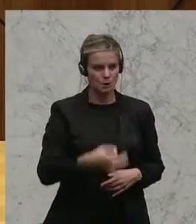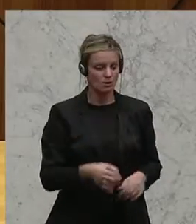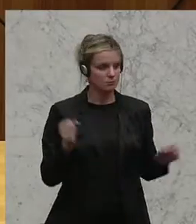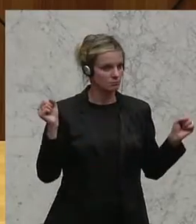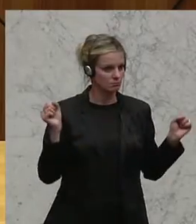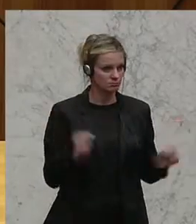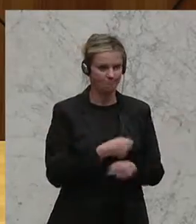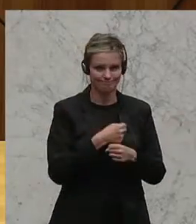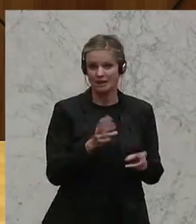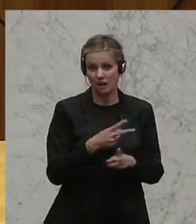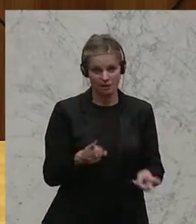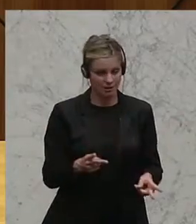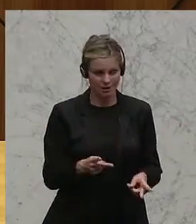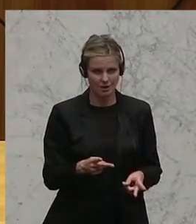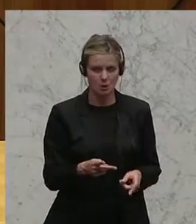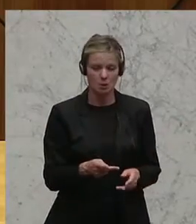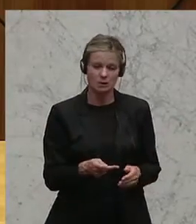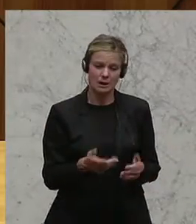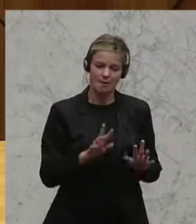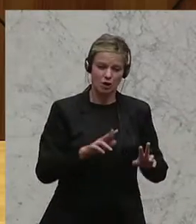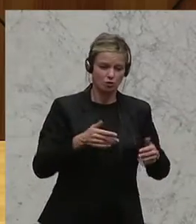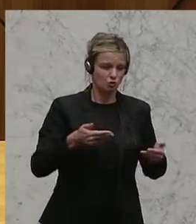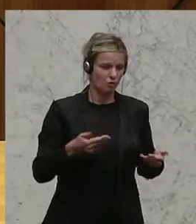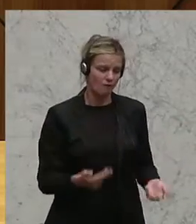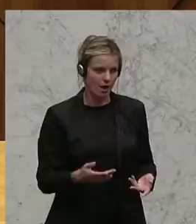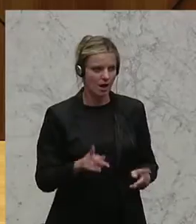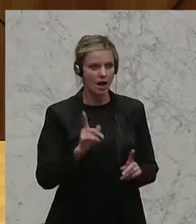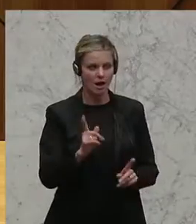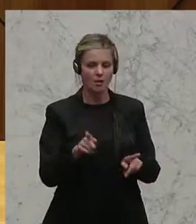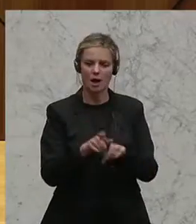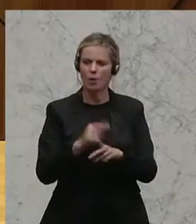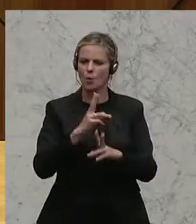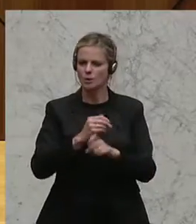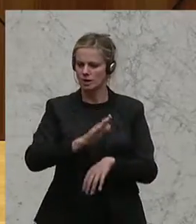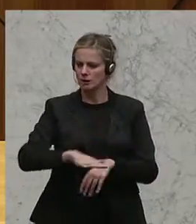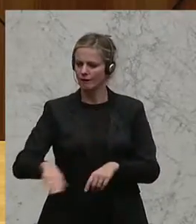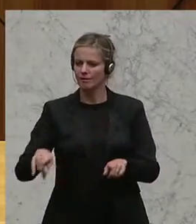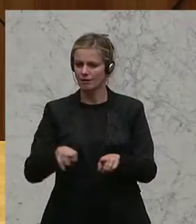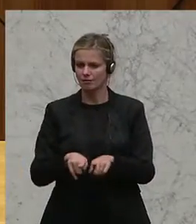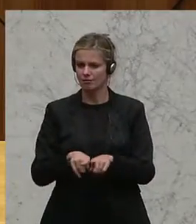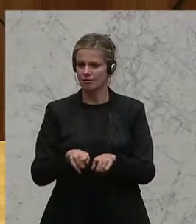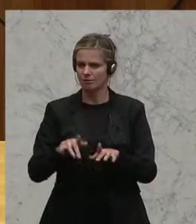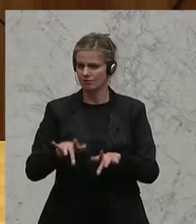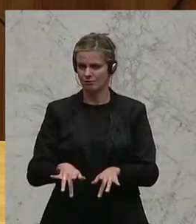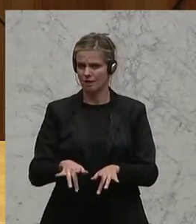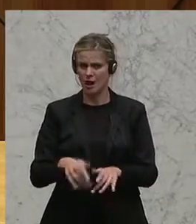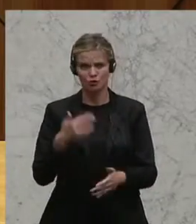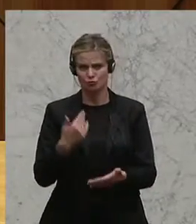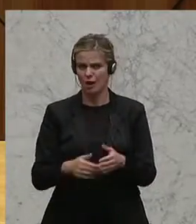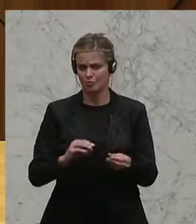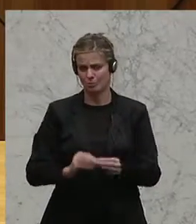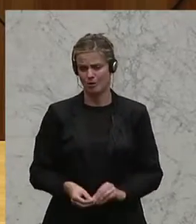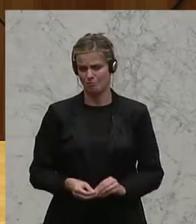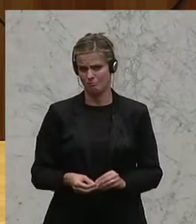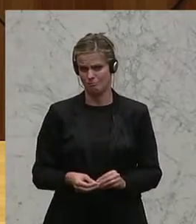gar nicht können oder nur sehr schlecht können, aber dass wir auch österreichische Kinder haben, die ebenfalls Sprachprobleme haben. Und aus